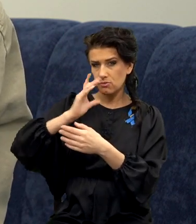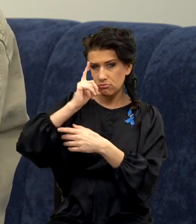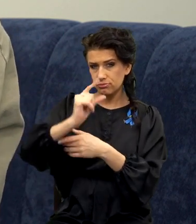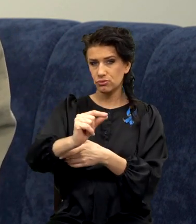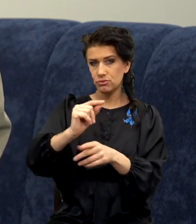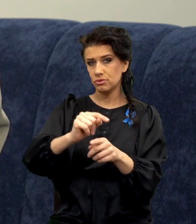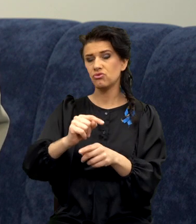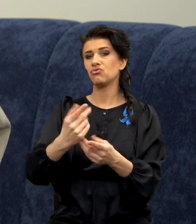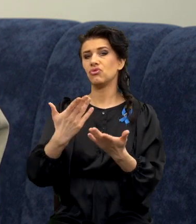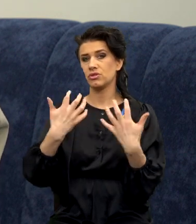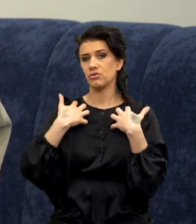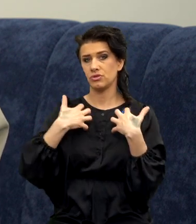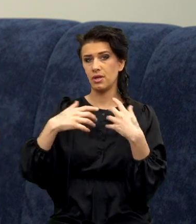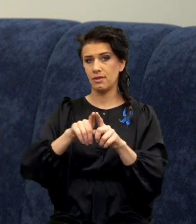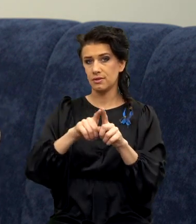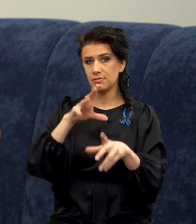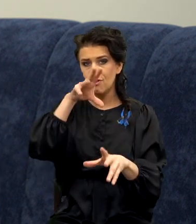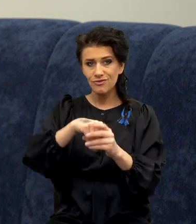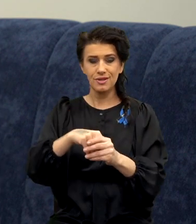I